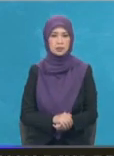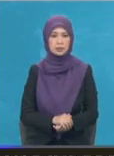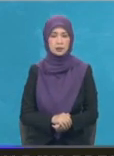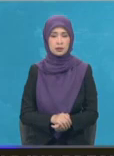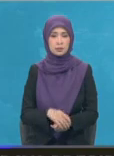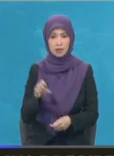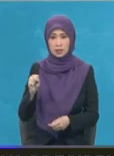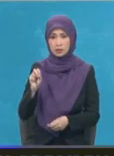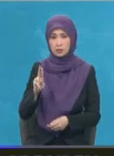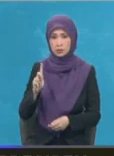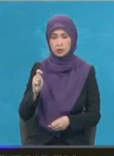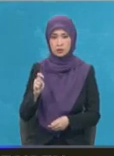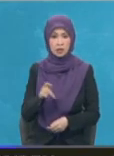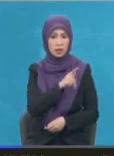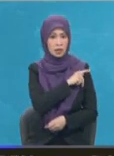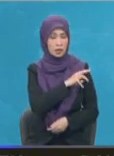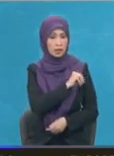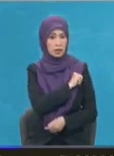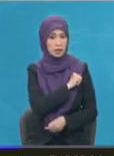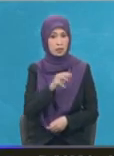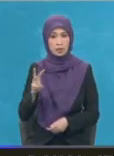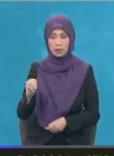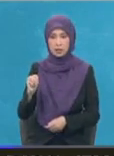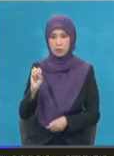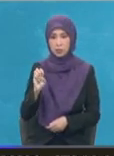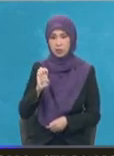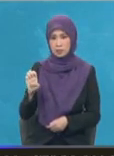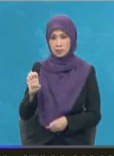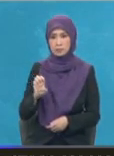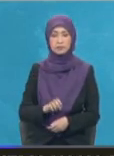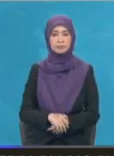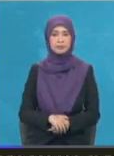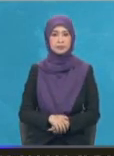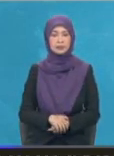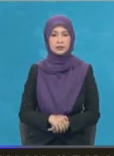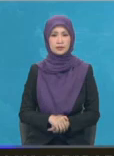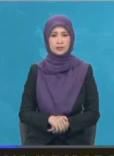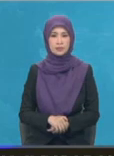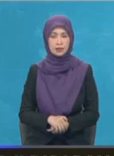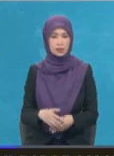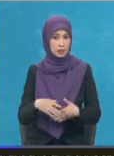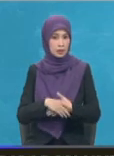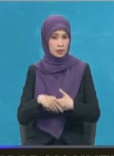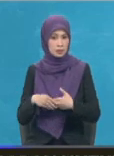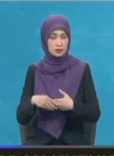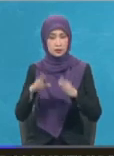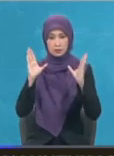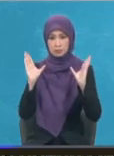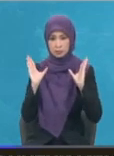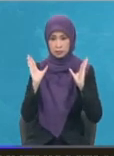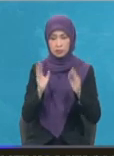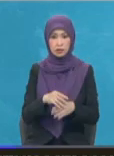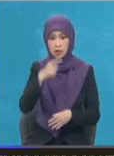tetap pendidikan terus Kementerian Pendidikan semasa pelancaran langkah kerja kompetensi colek keuangan negara Brunei Darussalam